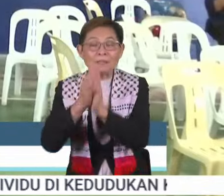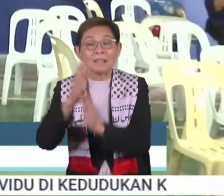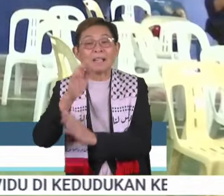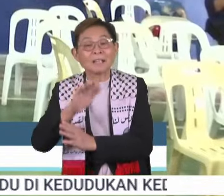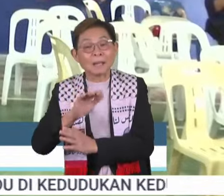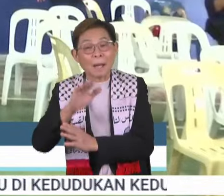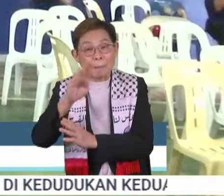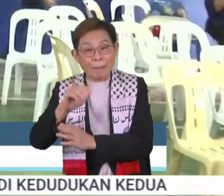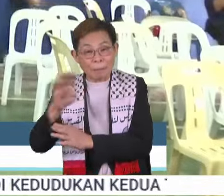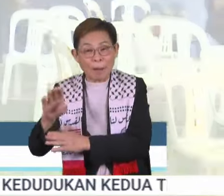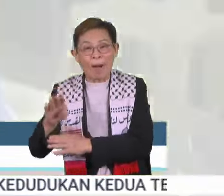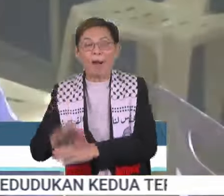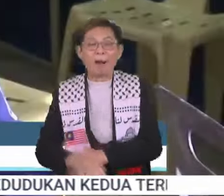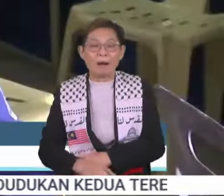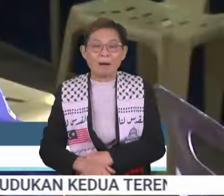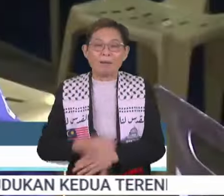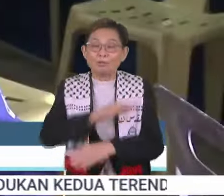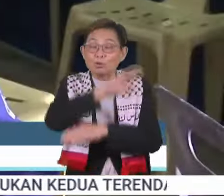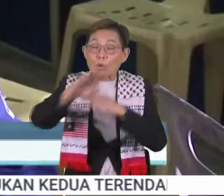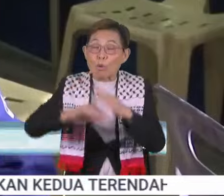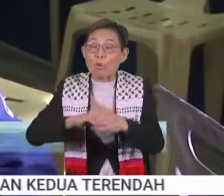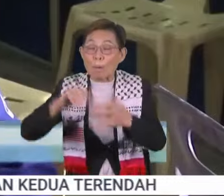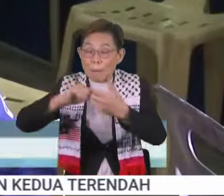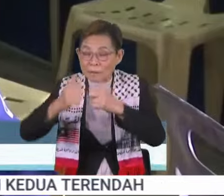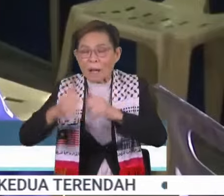menyelesaikan segala masalah di Renok.